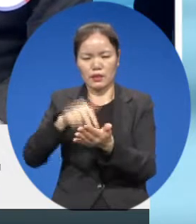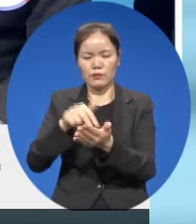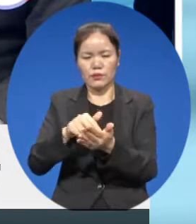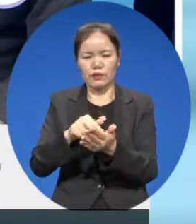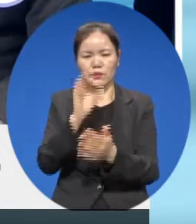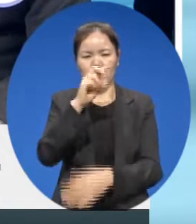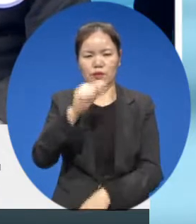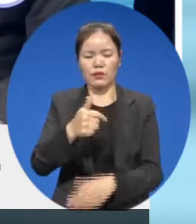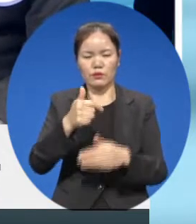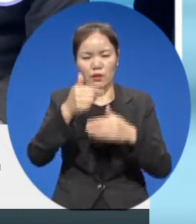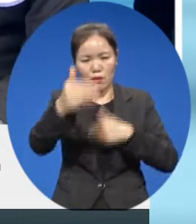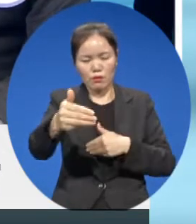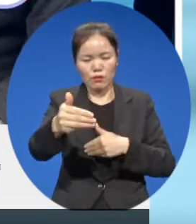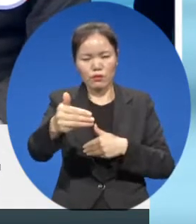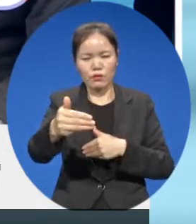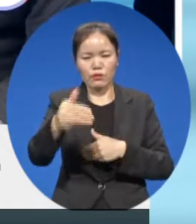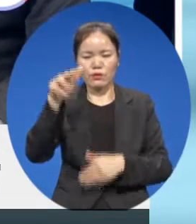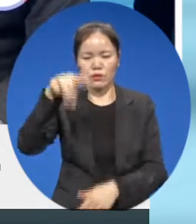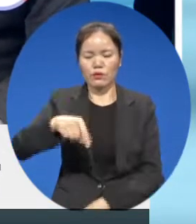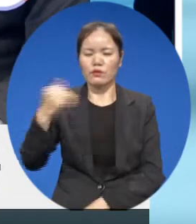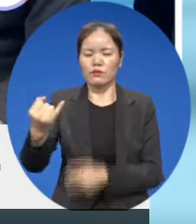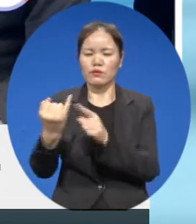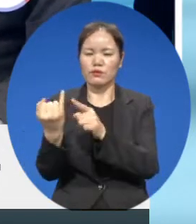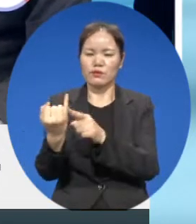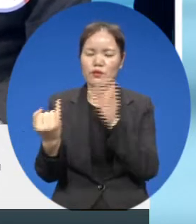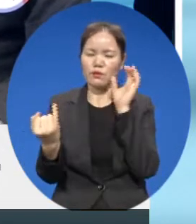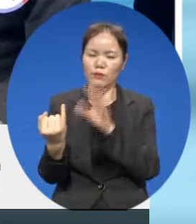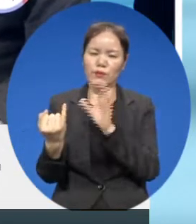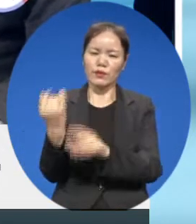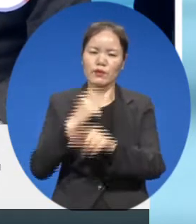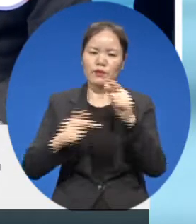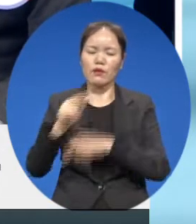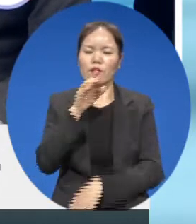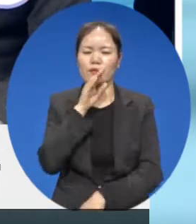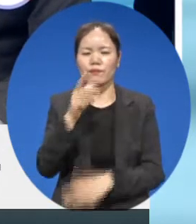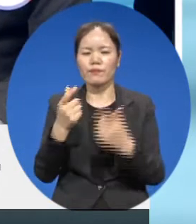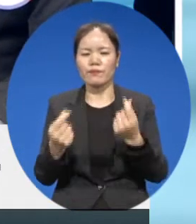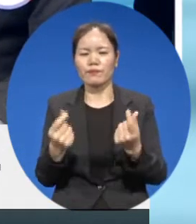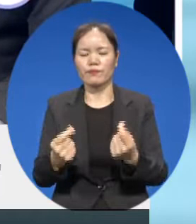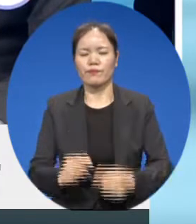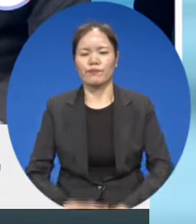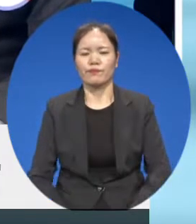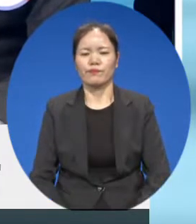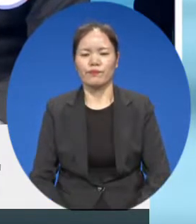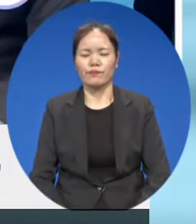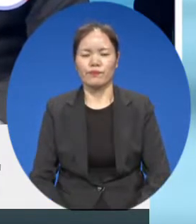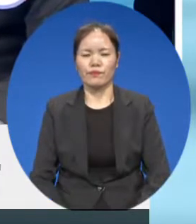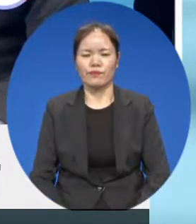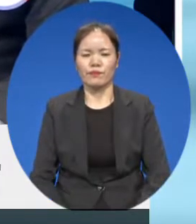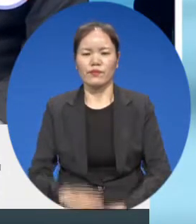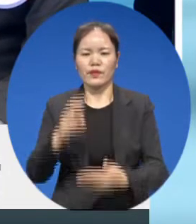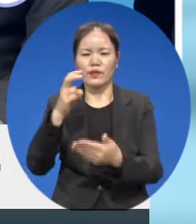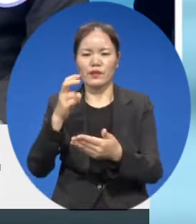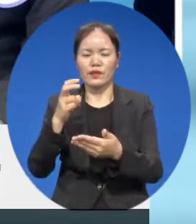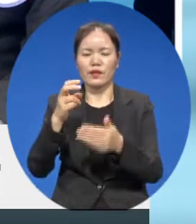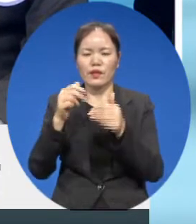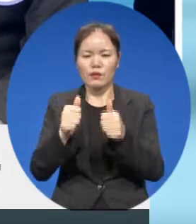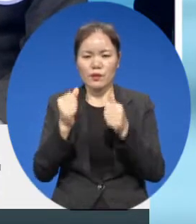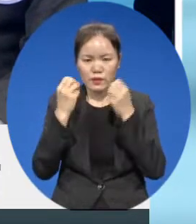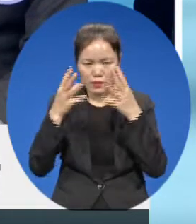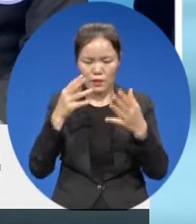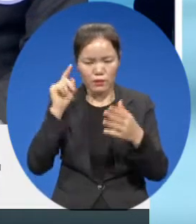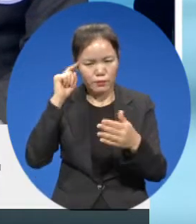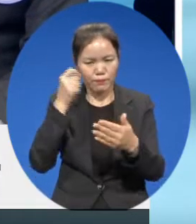그으면서 추장 간 때 레이의 집중하는 게 알맞은 판단으로 보여지구요 이 국면 법원에 이제 새로운 판다 예를 들면